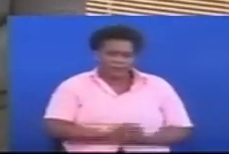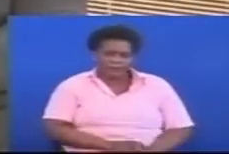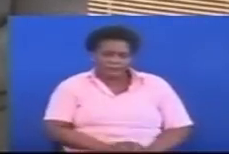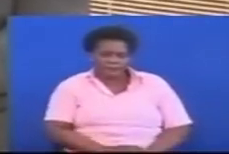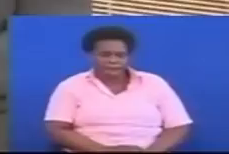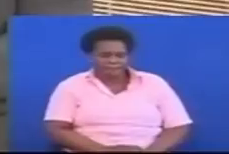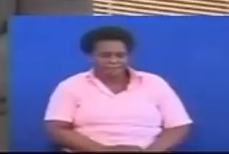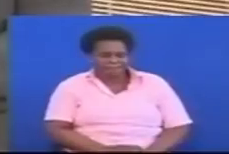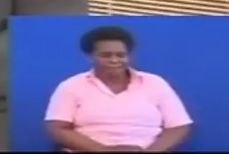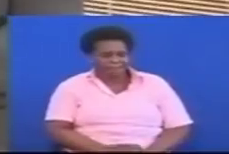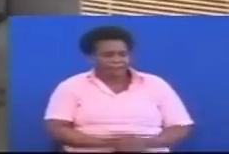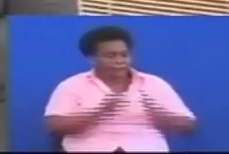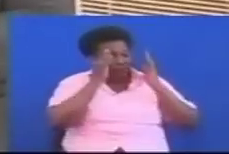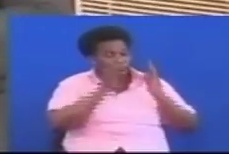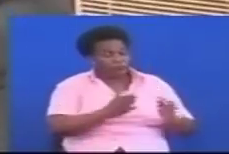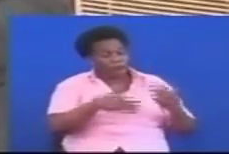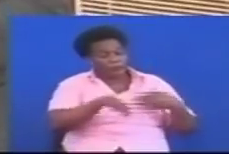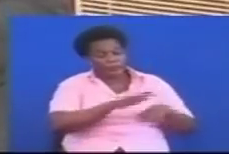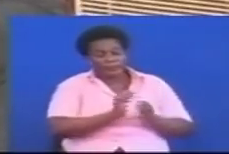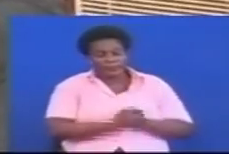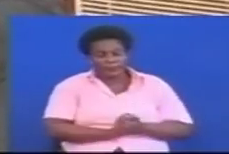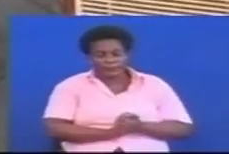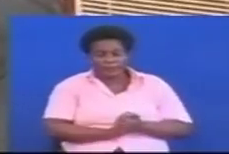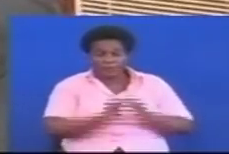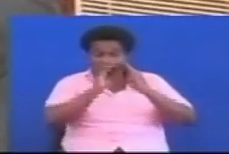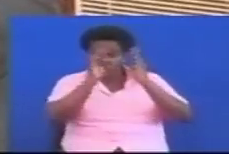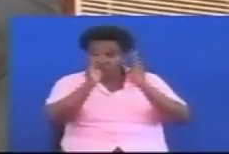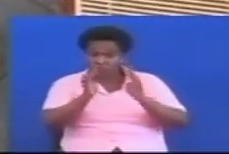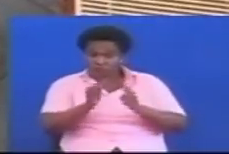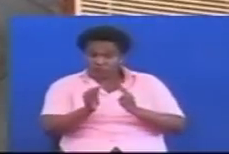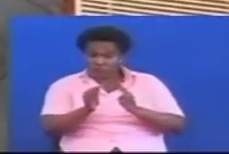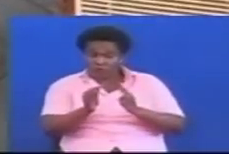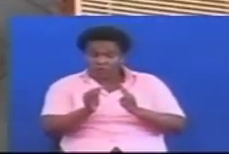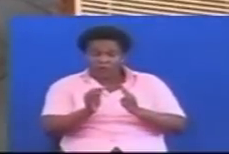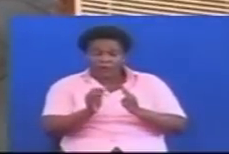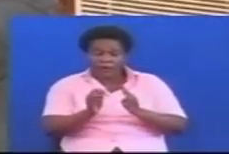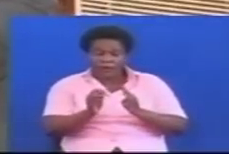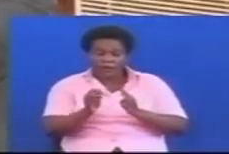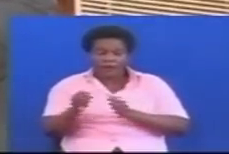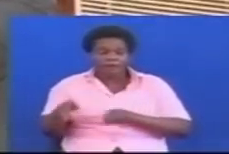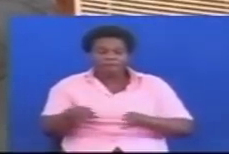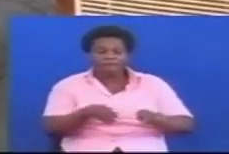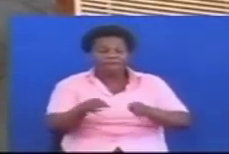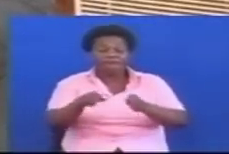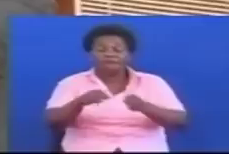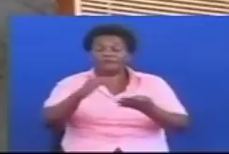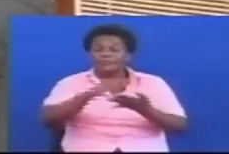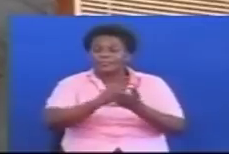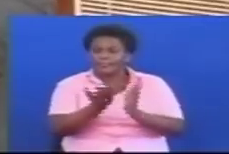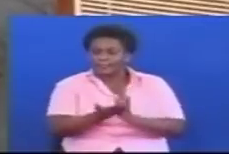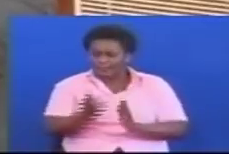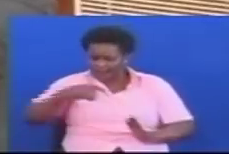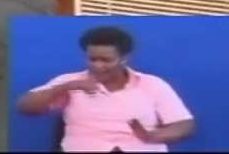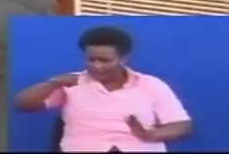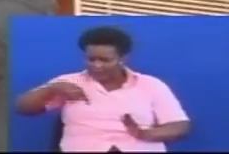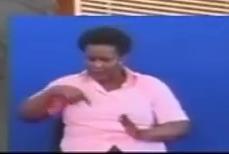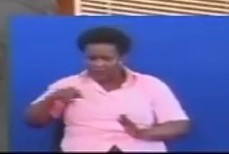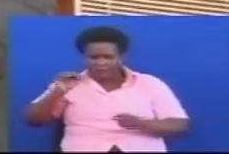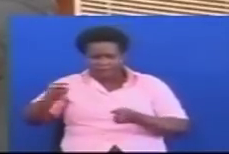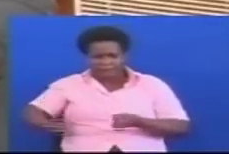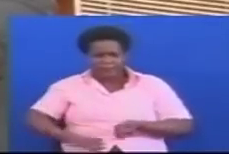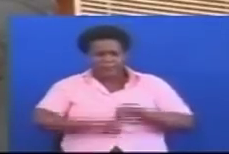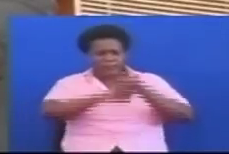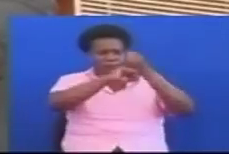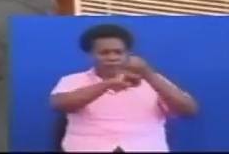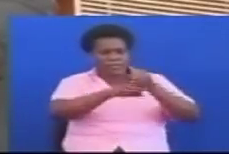mwenyekiti, muundo na mfumo wa kisekta. Mheshimiwa mwenyekiti, kambi rasmi ya upinzani bungeni inaungana na tamko la